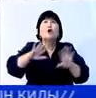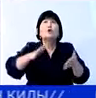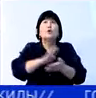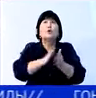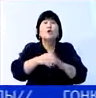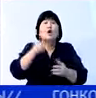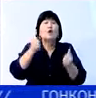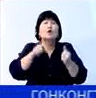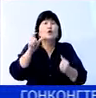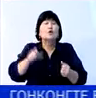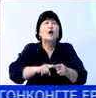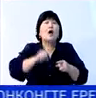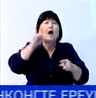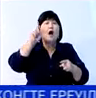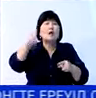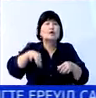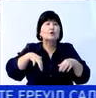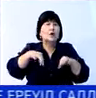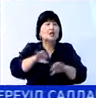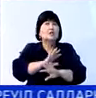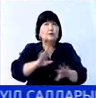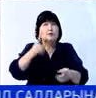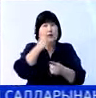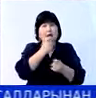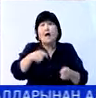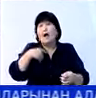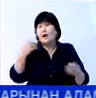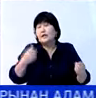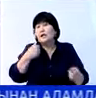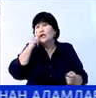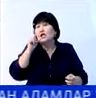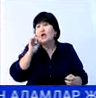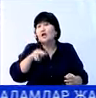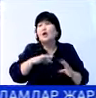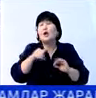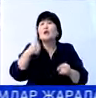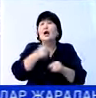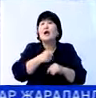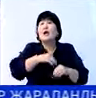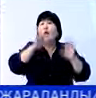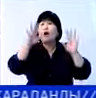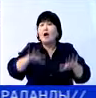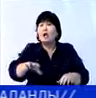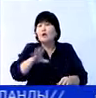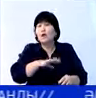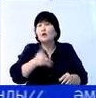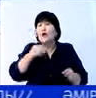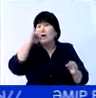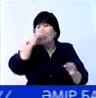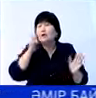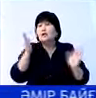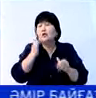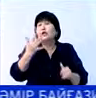сондықтан жүргізушілерге алыс жолға шықпау керектігін ескертеді. Айта кетейік, кеше Арал ауданында алғашқы қар жауды. Қазгидрометтің